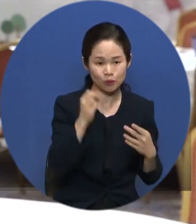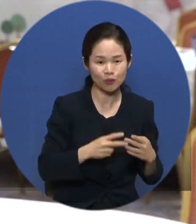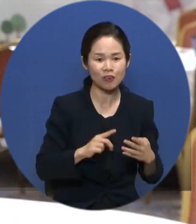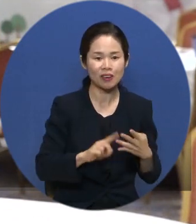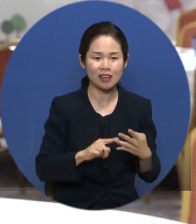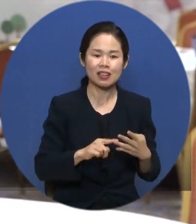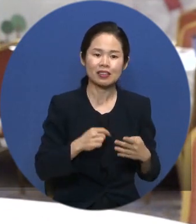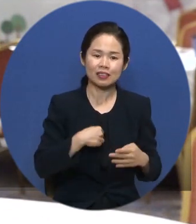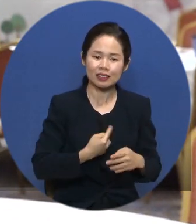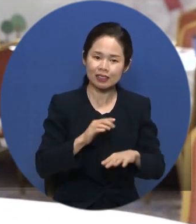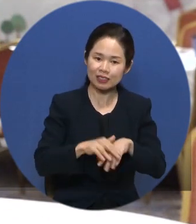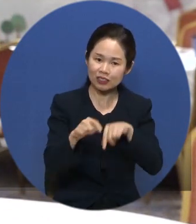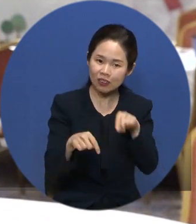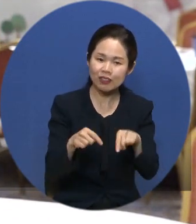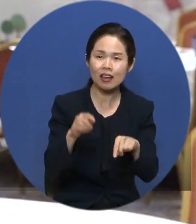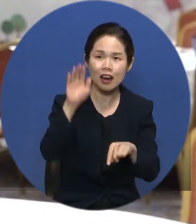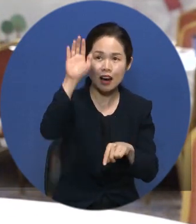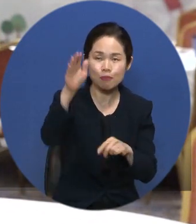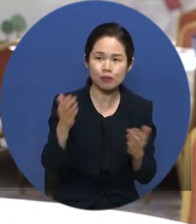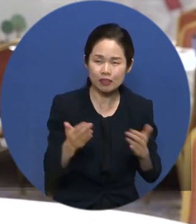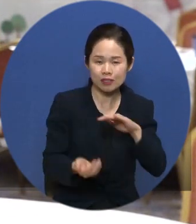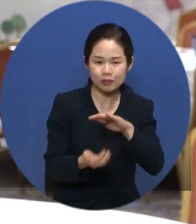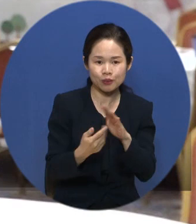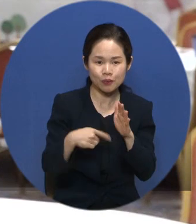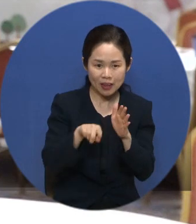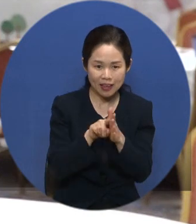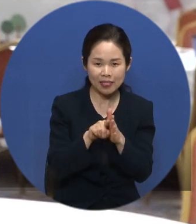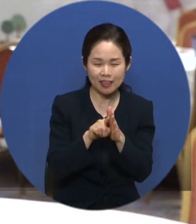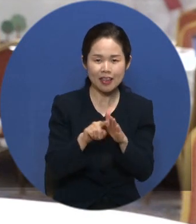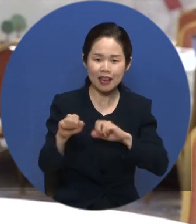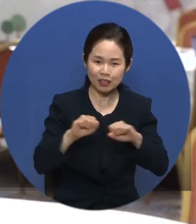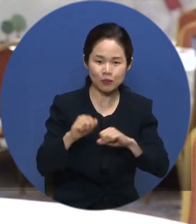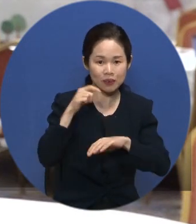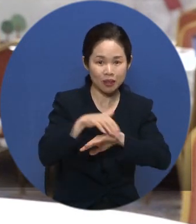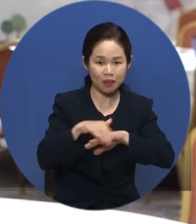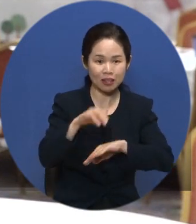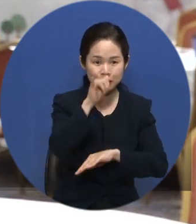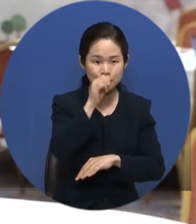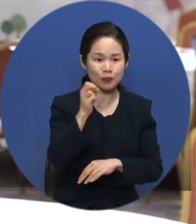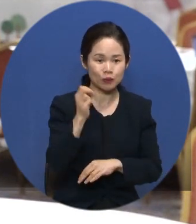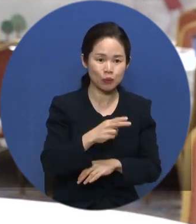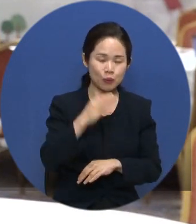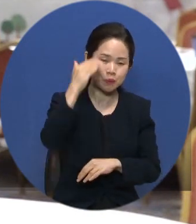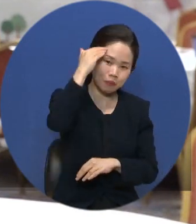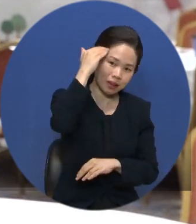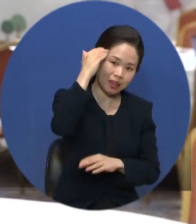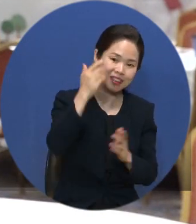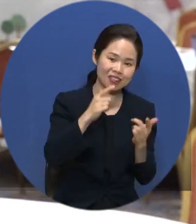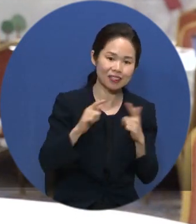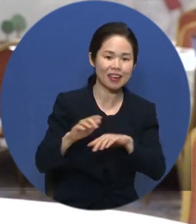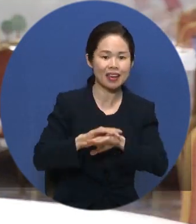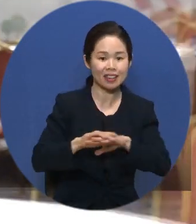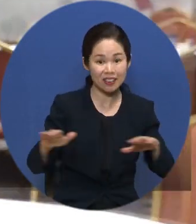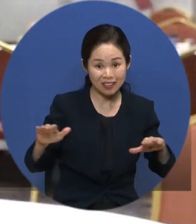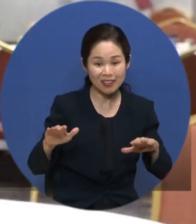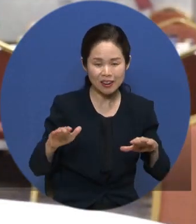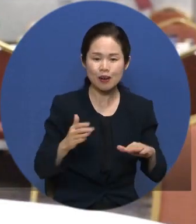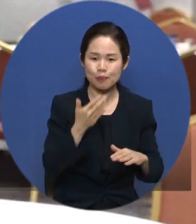진로 행동 계획을 그런 세우는 활동들도 있고요. 진로 장벽을 해결할 수 있는 그런 활동들이 준비되어